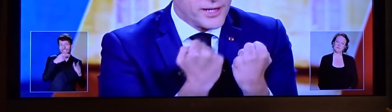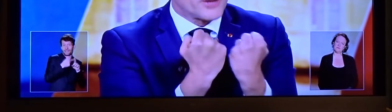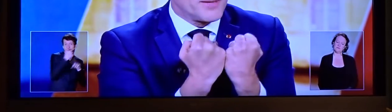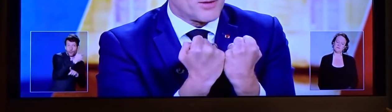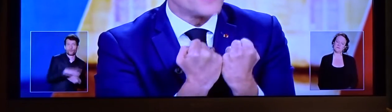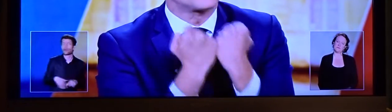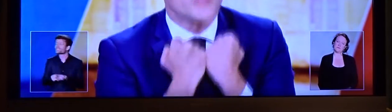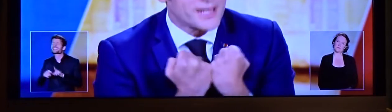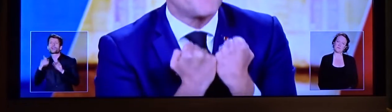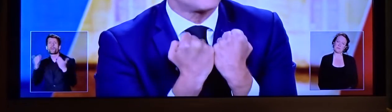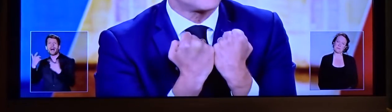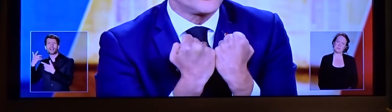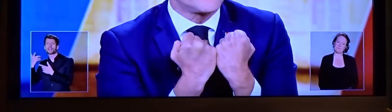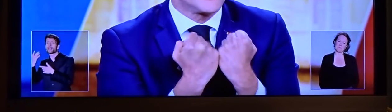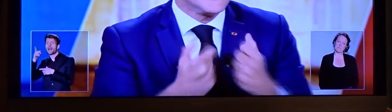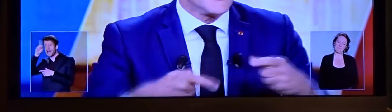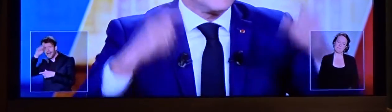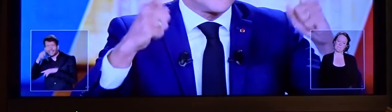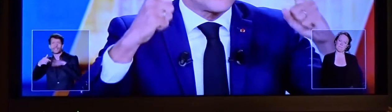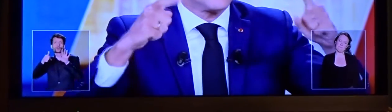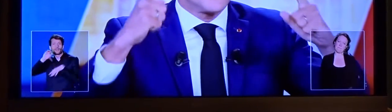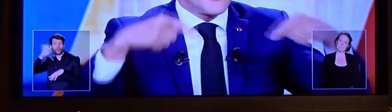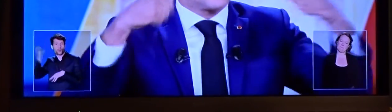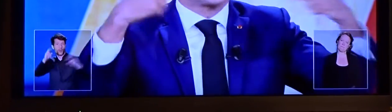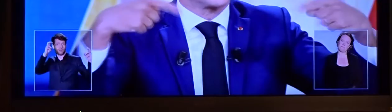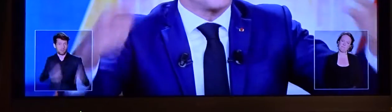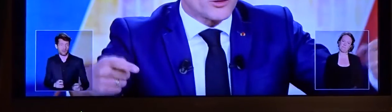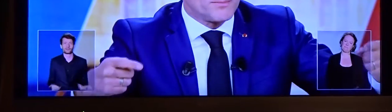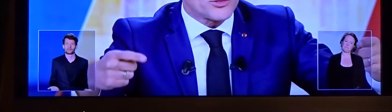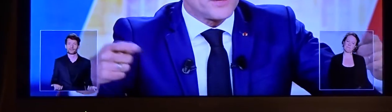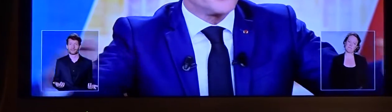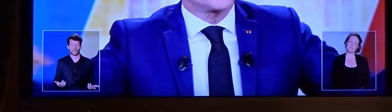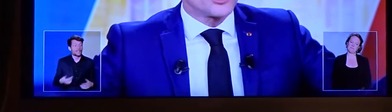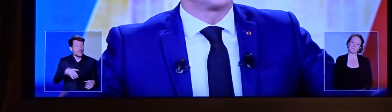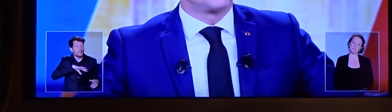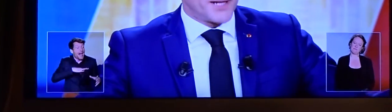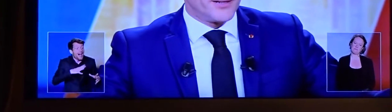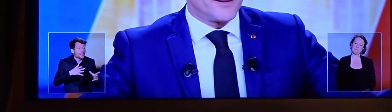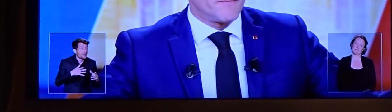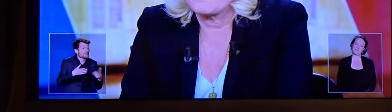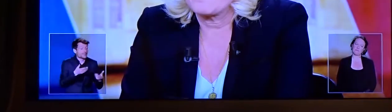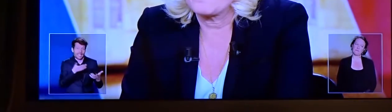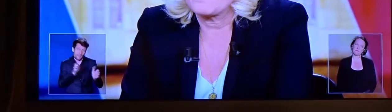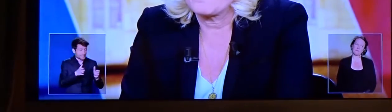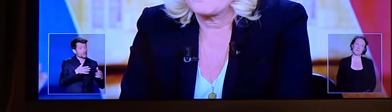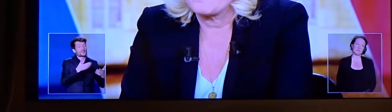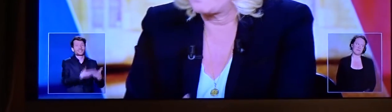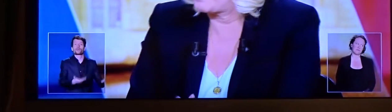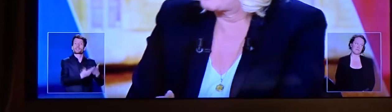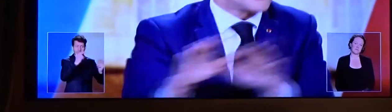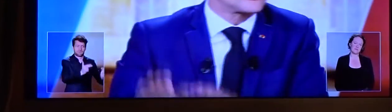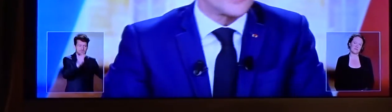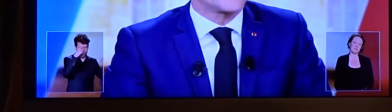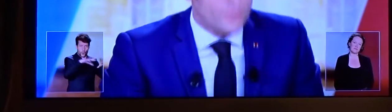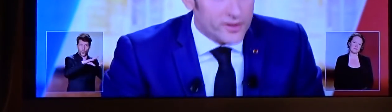Parce que le bouclier qu'on a mis en place, au contraire, il n'est pas inflationniste. Il évite que la hausse qu'on ne répercute pas sur les ménages se traduise par ailleurs. Donc, ce que vous avez